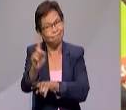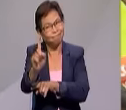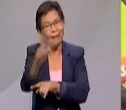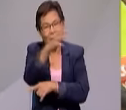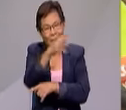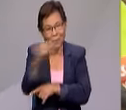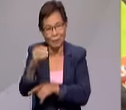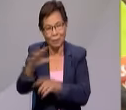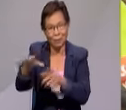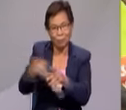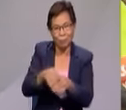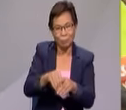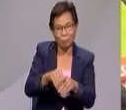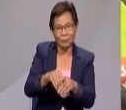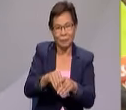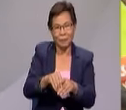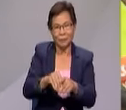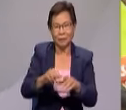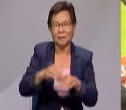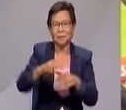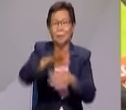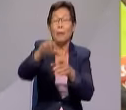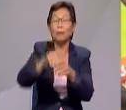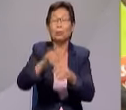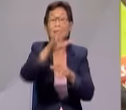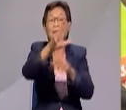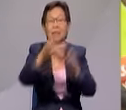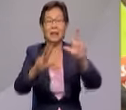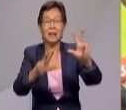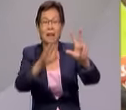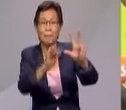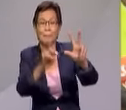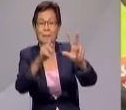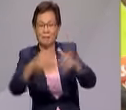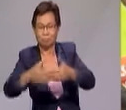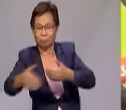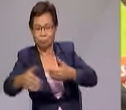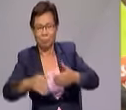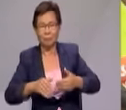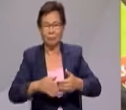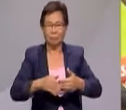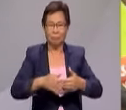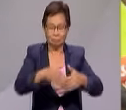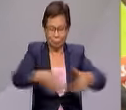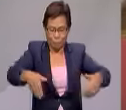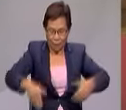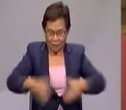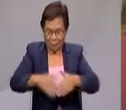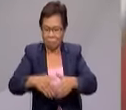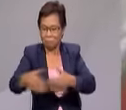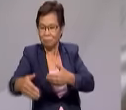termasuk 3 meter daripada sempadan.